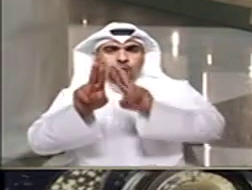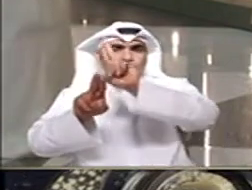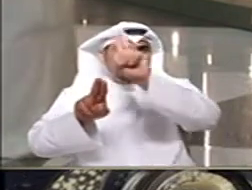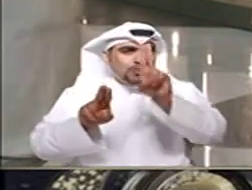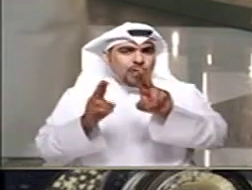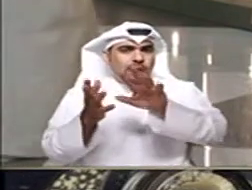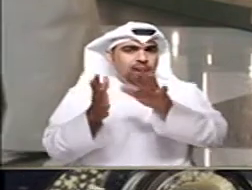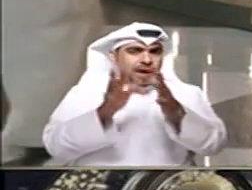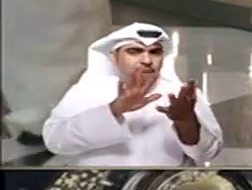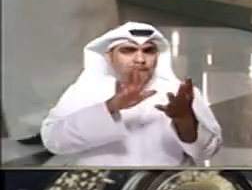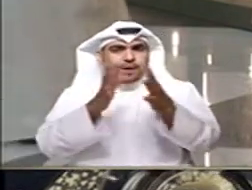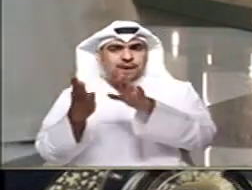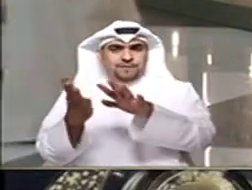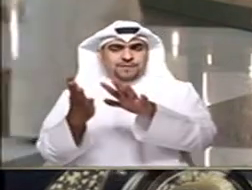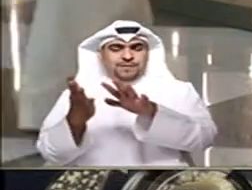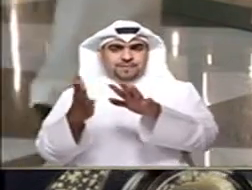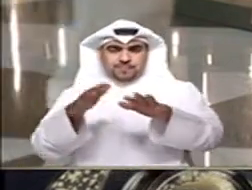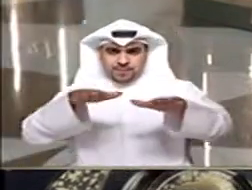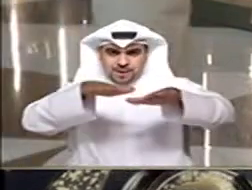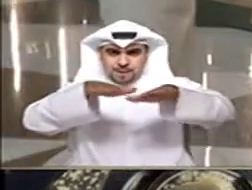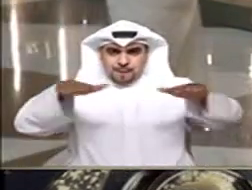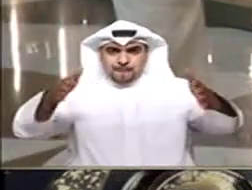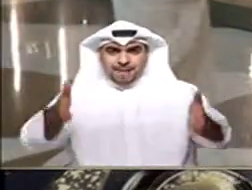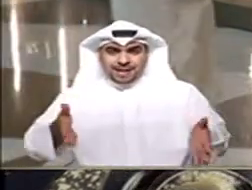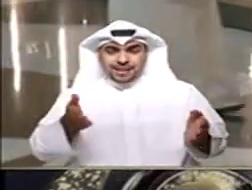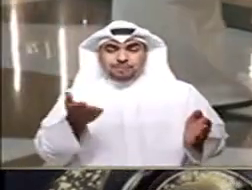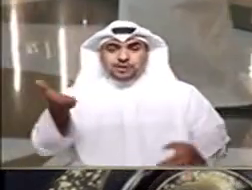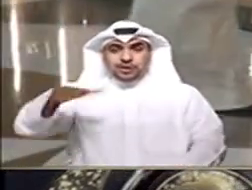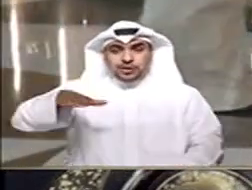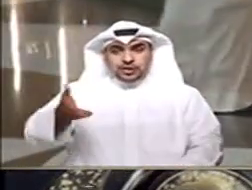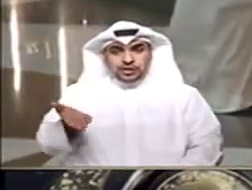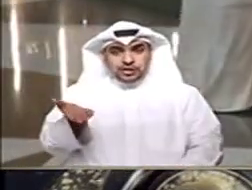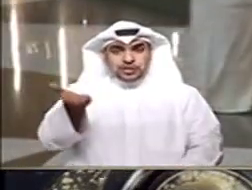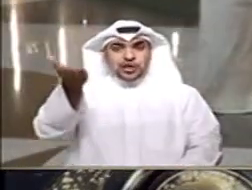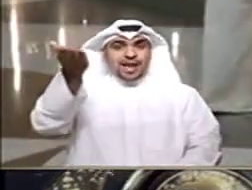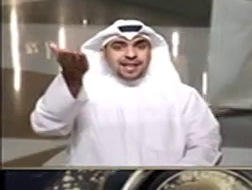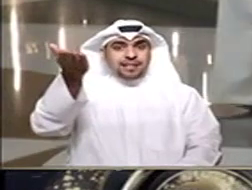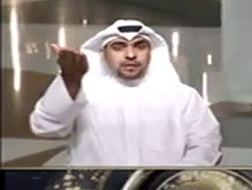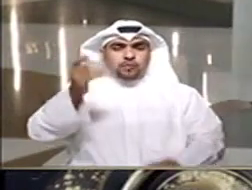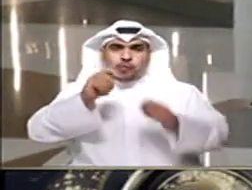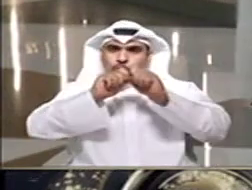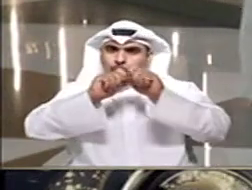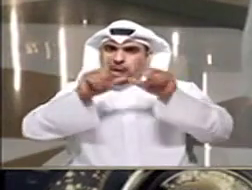يعني جهود مكتب الشهيد واضحة بوضع صورة واسم الشهيد